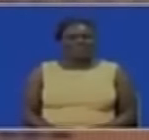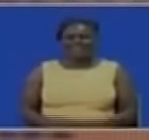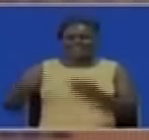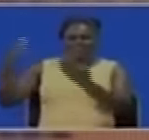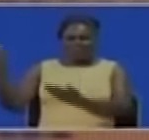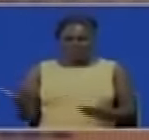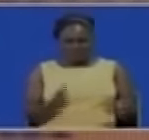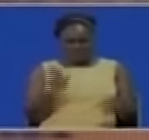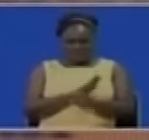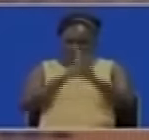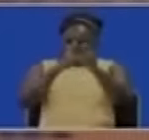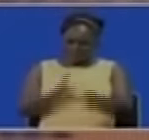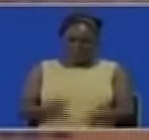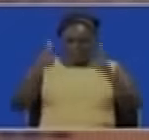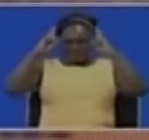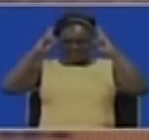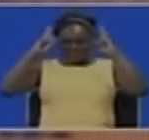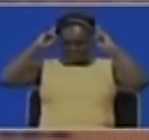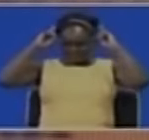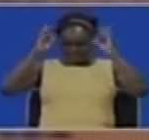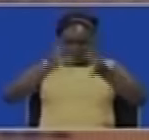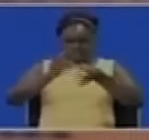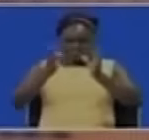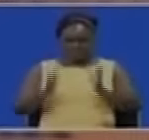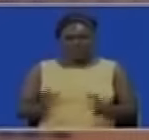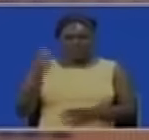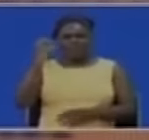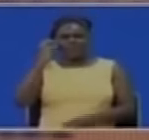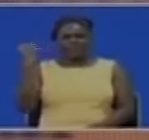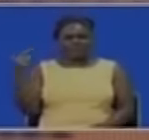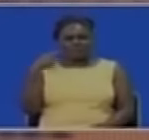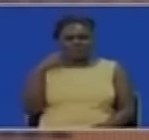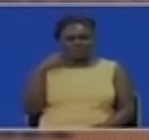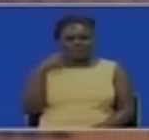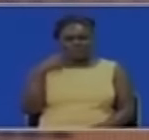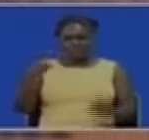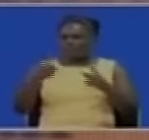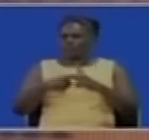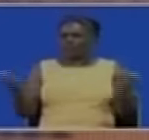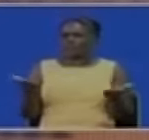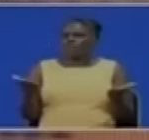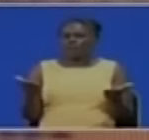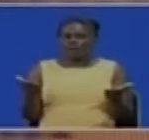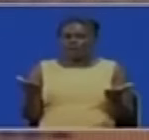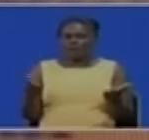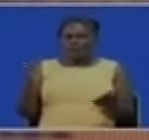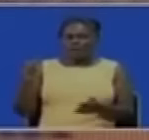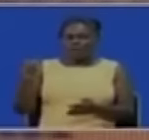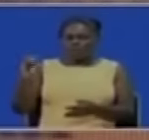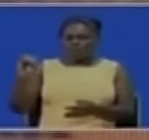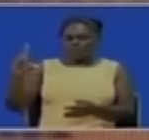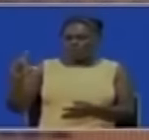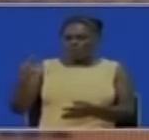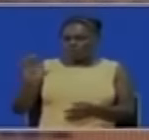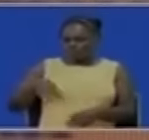Karibu kwa taarifa zetu. Mimi ni Mashirima Kapombe na mtangazaji wetu wa ishara ni Meresha Uiti. Tunaanza huko Molo ambapo mwanamke wa umri wa